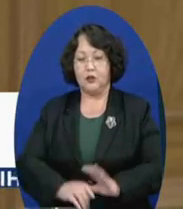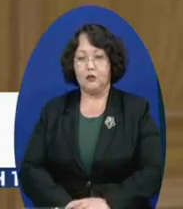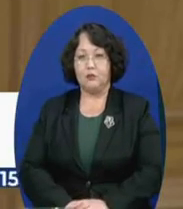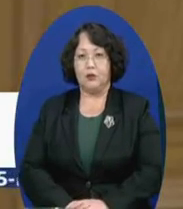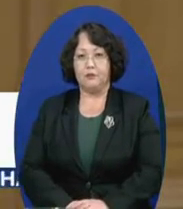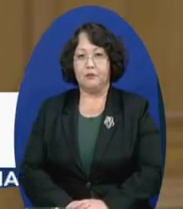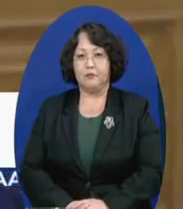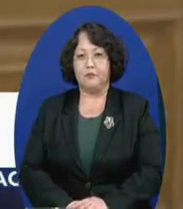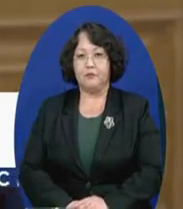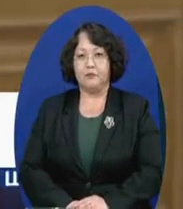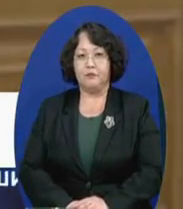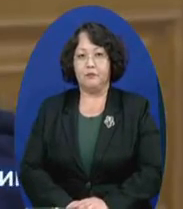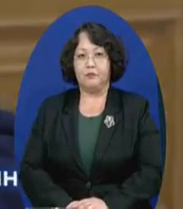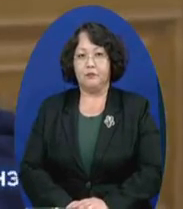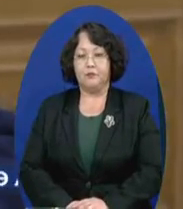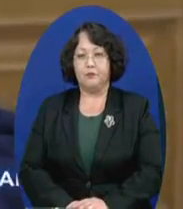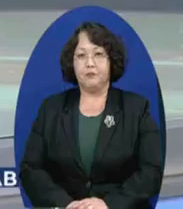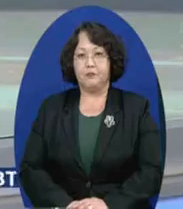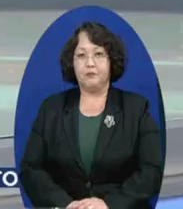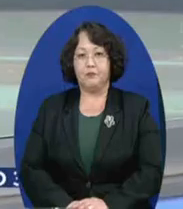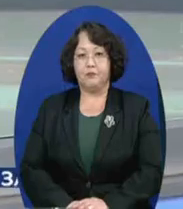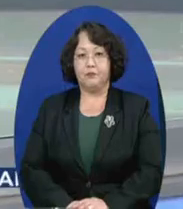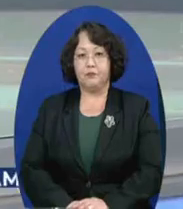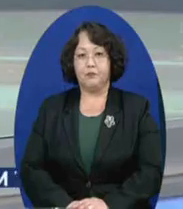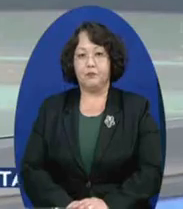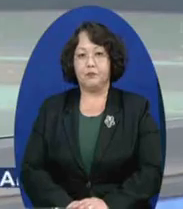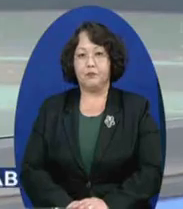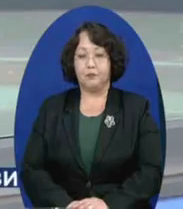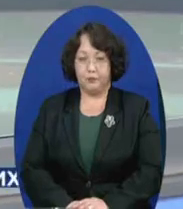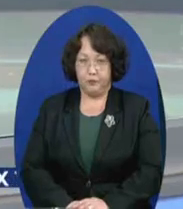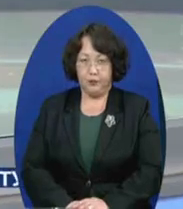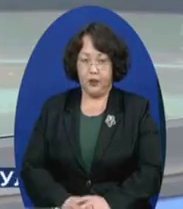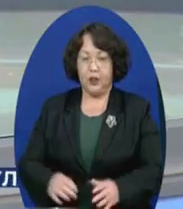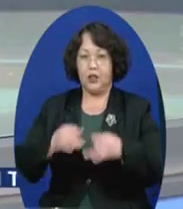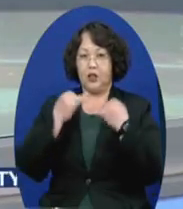илэрхийллээ. Улсын хурлын гишүүн